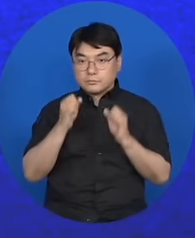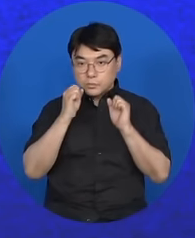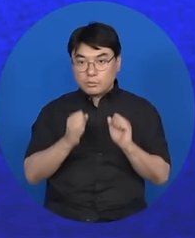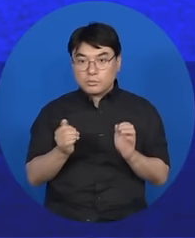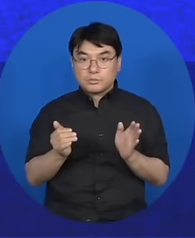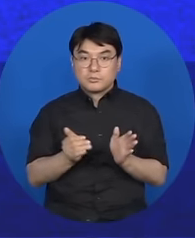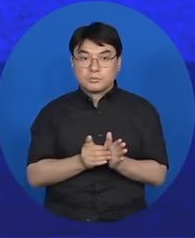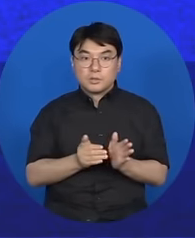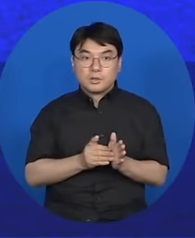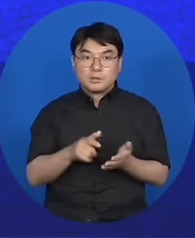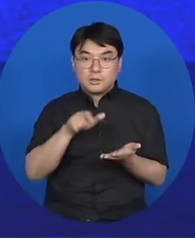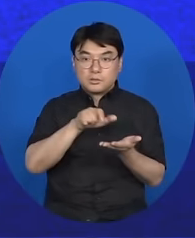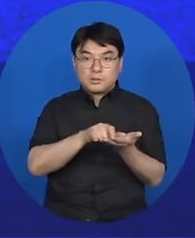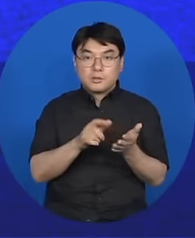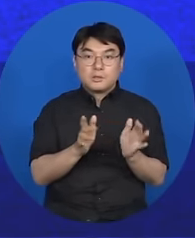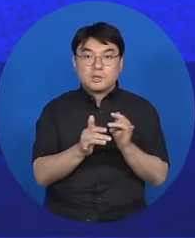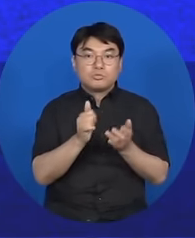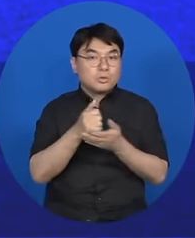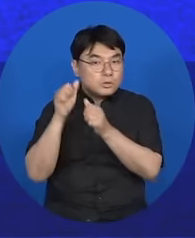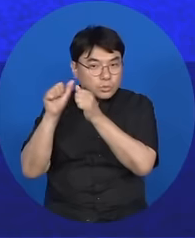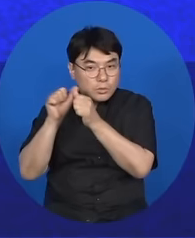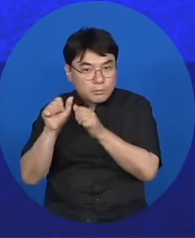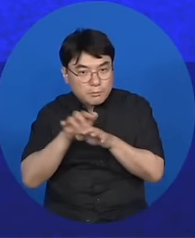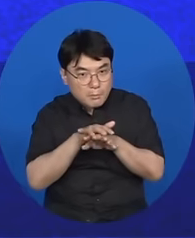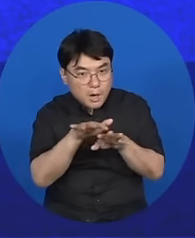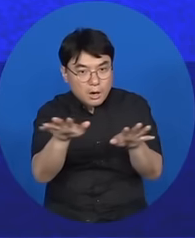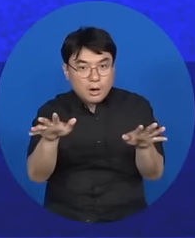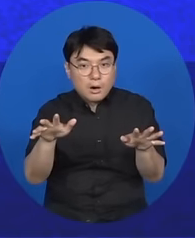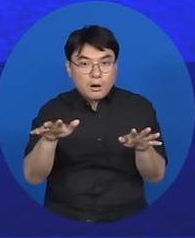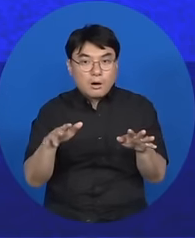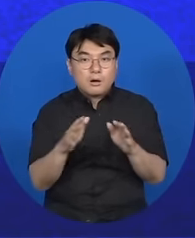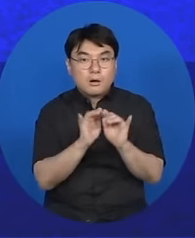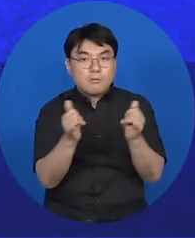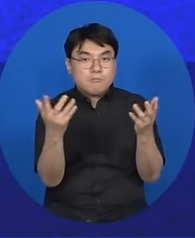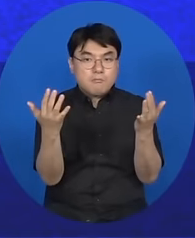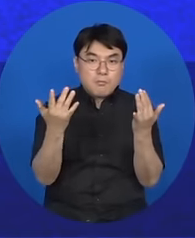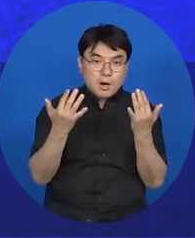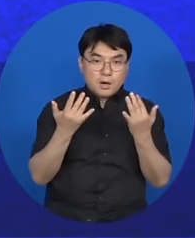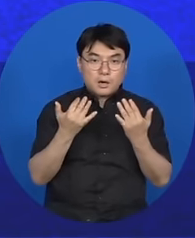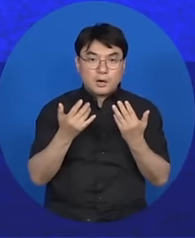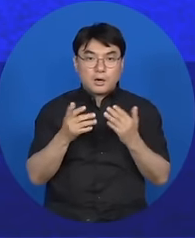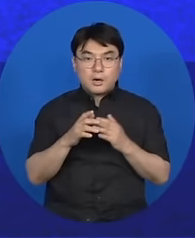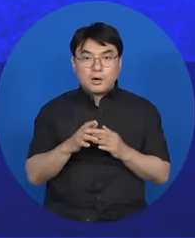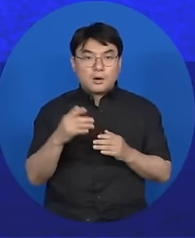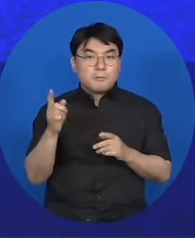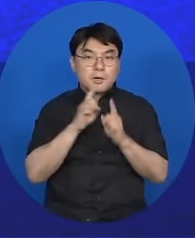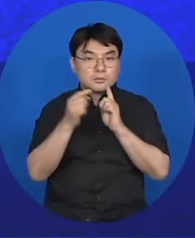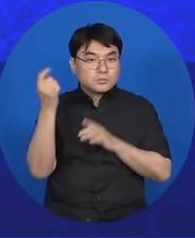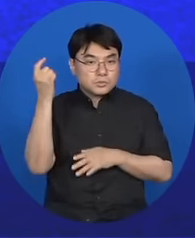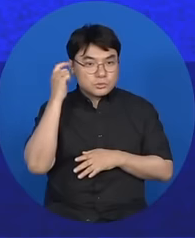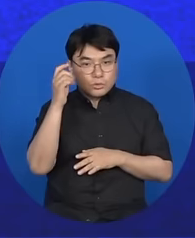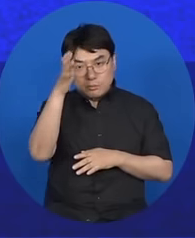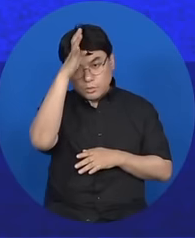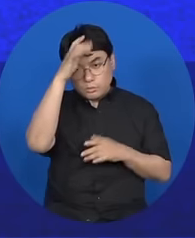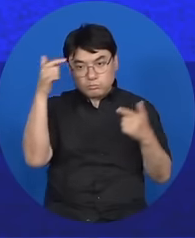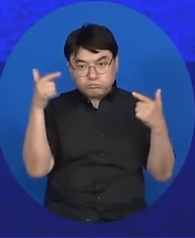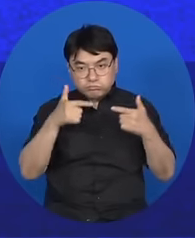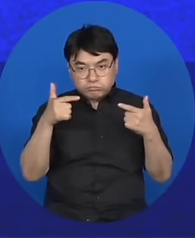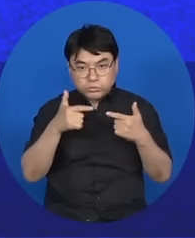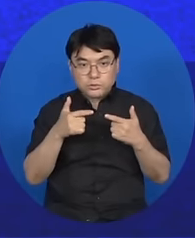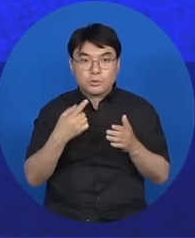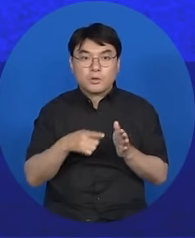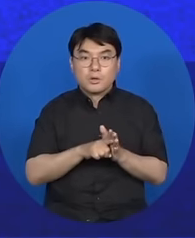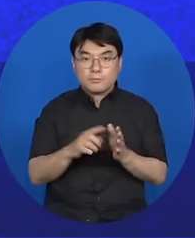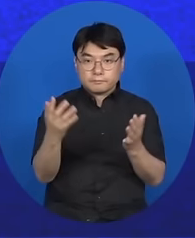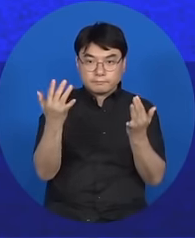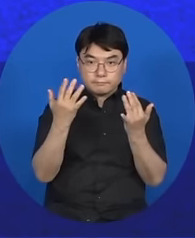5장입니다. 15절에 예수의 소문이 더욱 퍼지며 수많은 무리가 말씀도 듣고 자기 병도 고침을 받고자 하여 모여오되, 이게 좋은 거 아닙니까? 사람들이